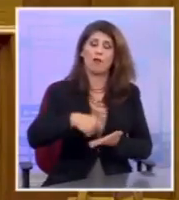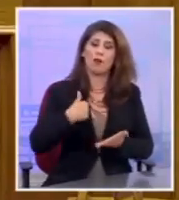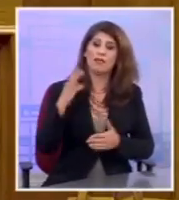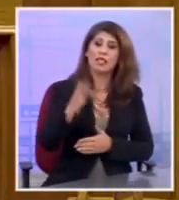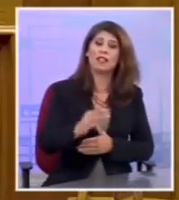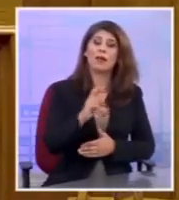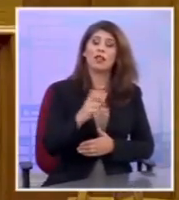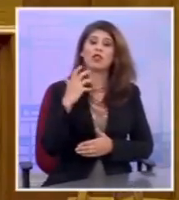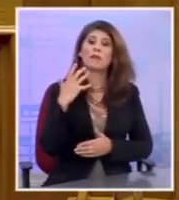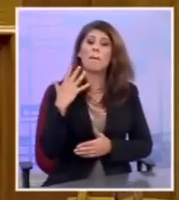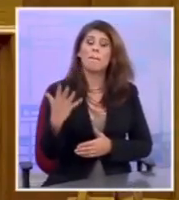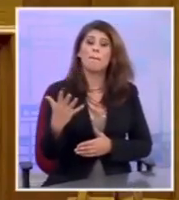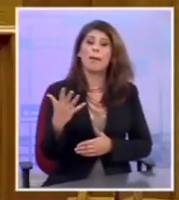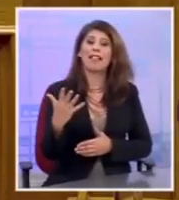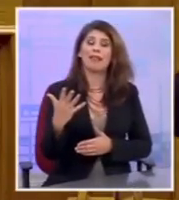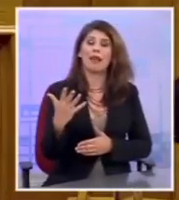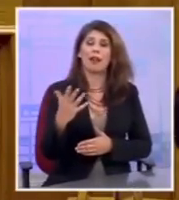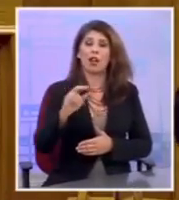στο